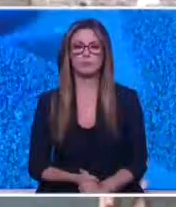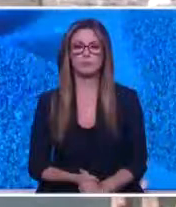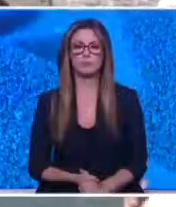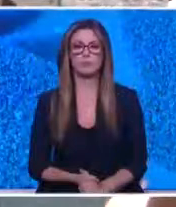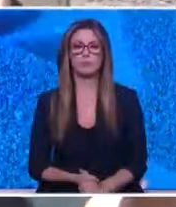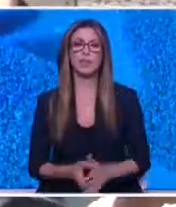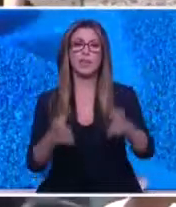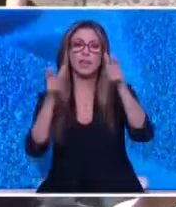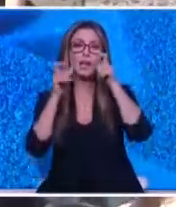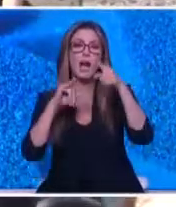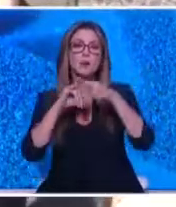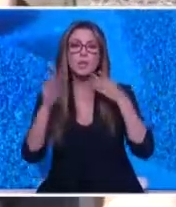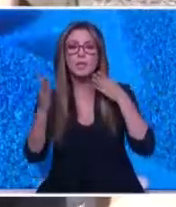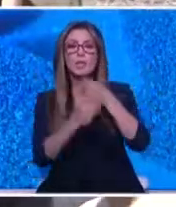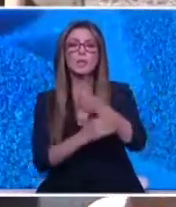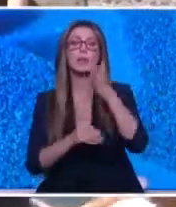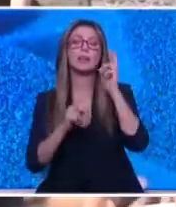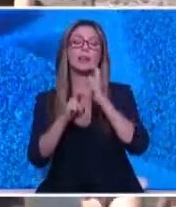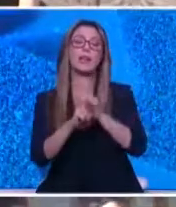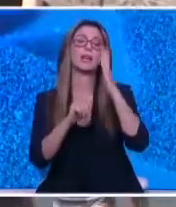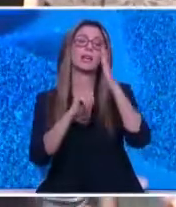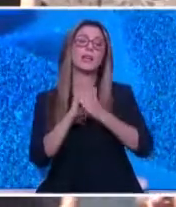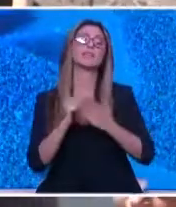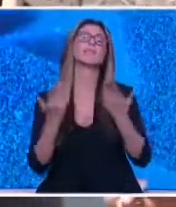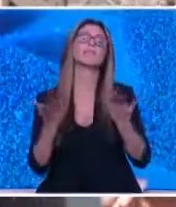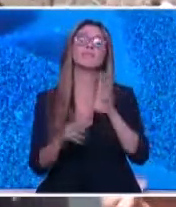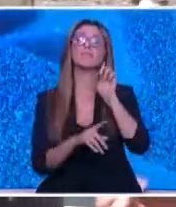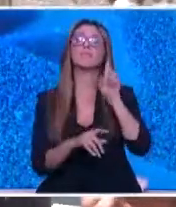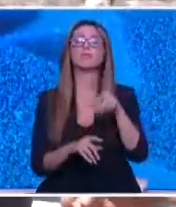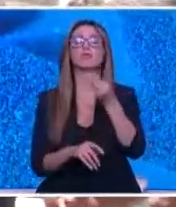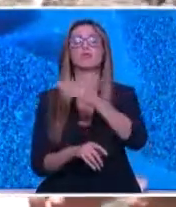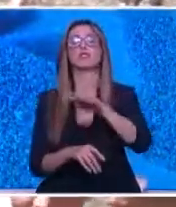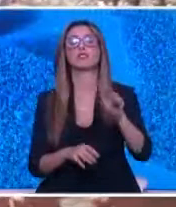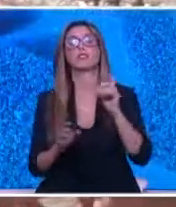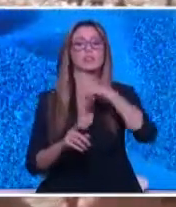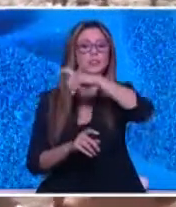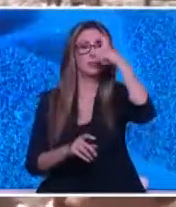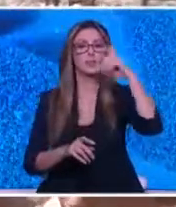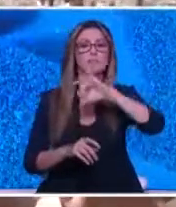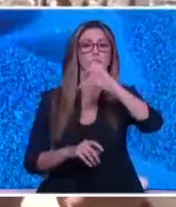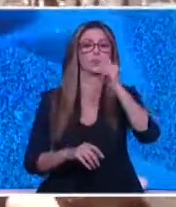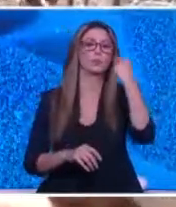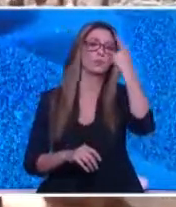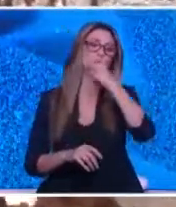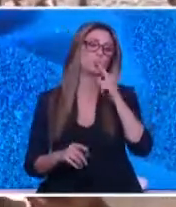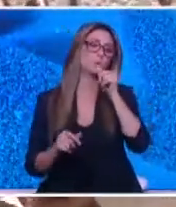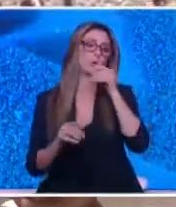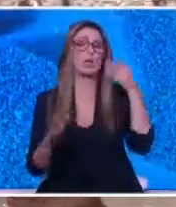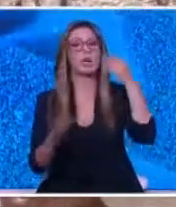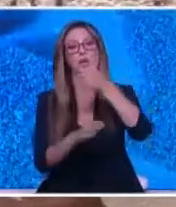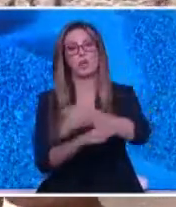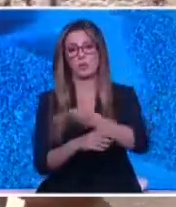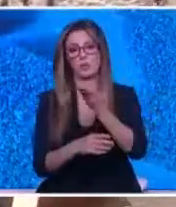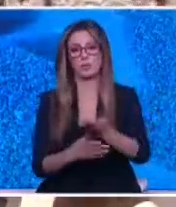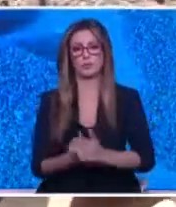Dikkat, havuza girmek tehlikeli ve yasaktır tabelalarına rağmen çocuklar aşırı sıcaklardan bunaldığı için bu süs